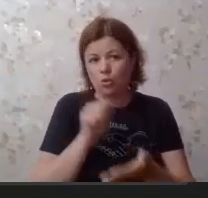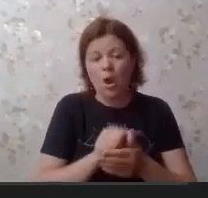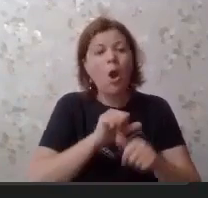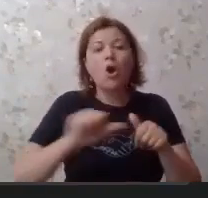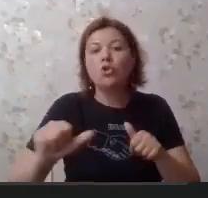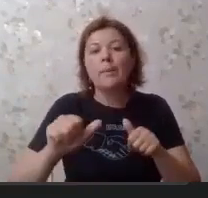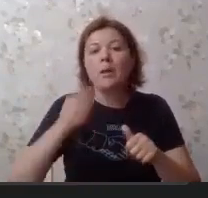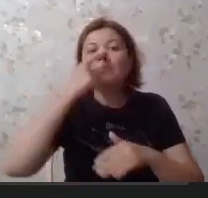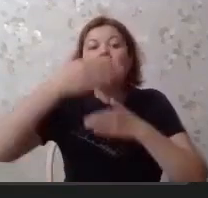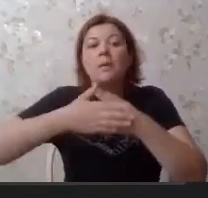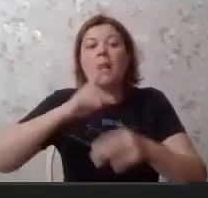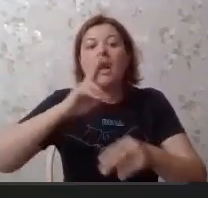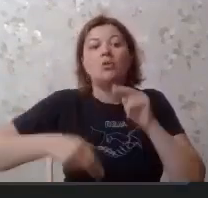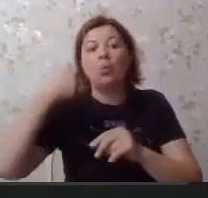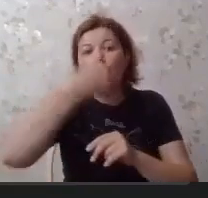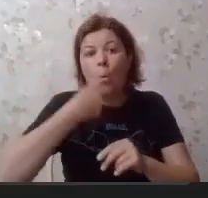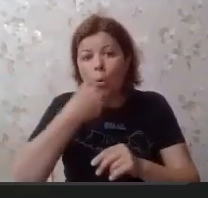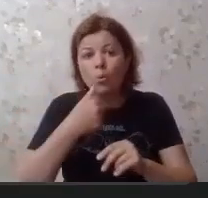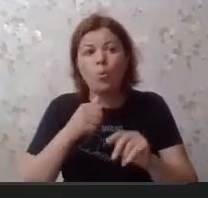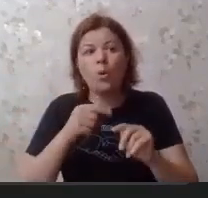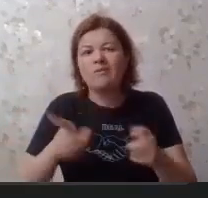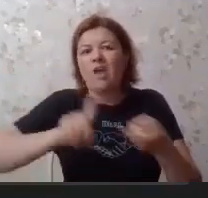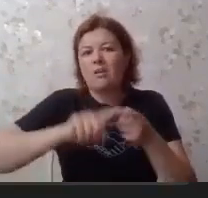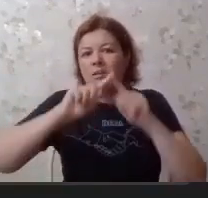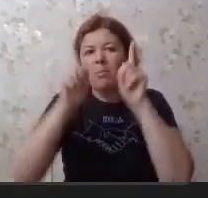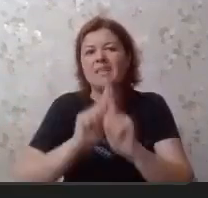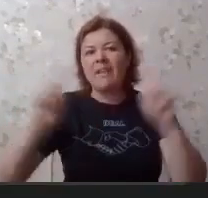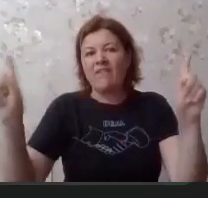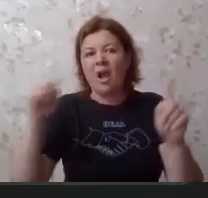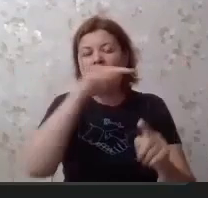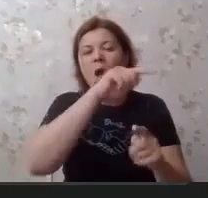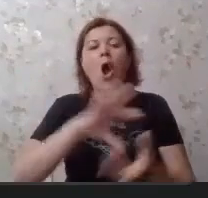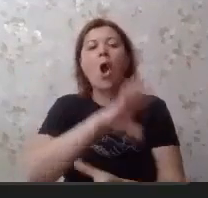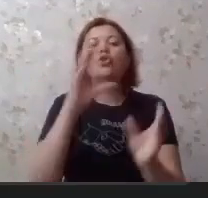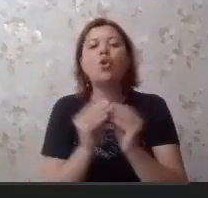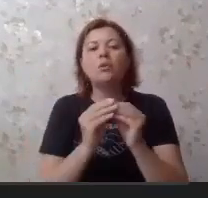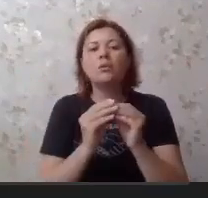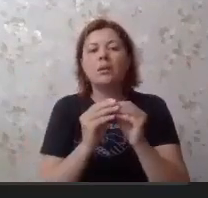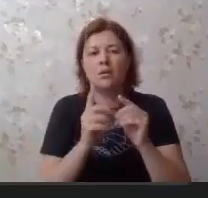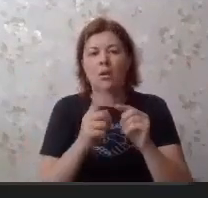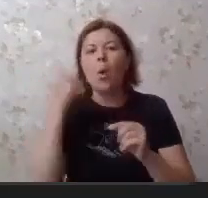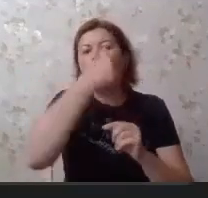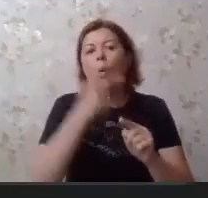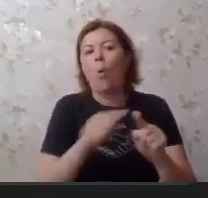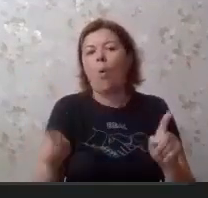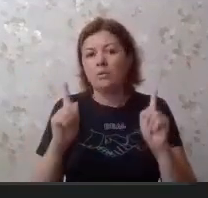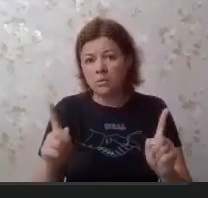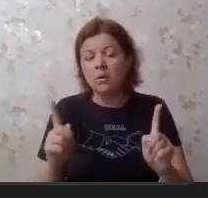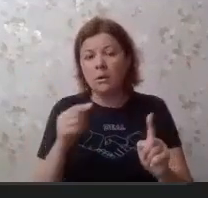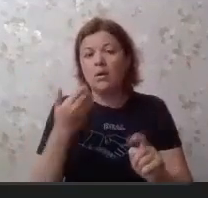специфика, так сказать, отчетного года, да, она позволяет или